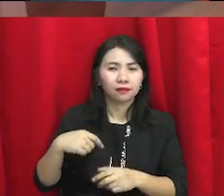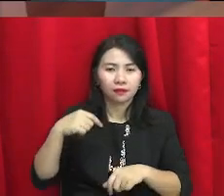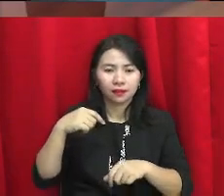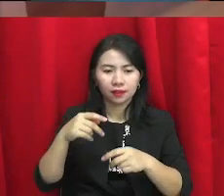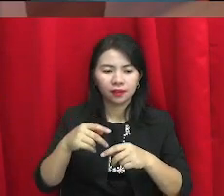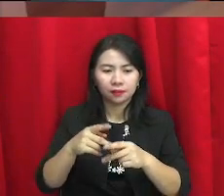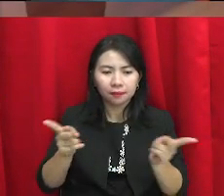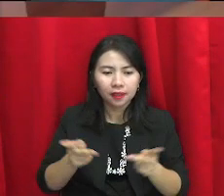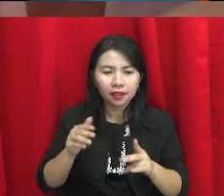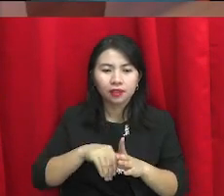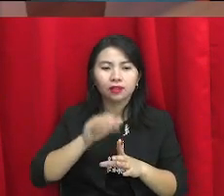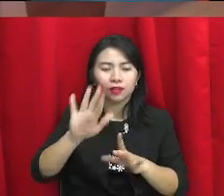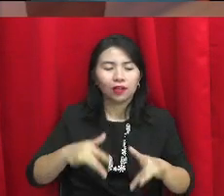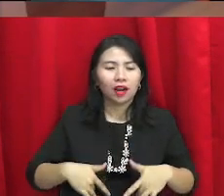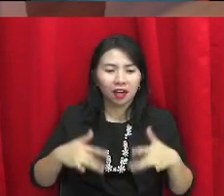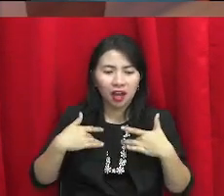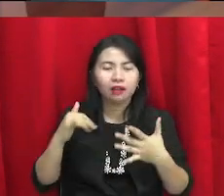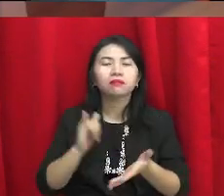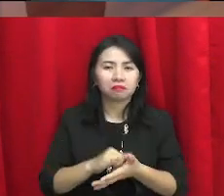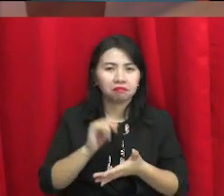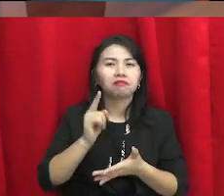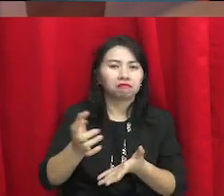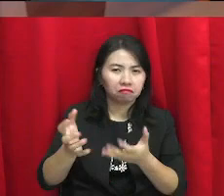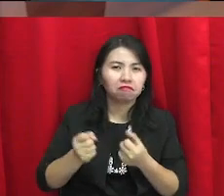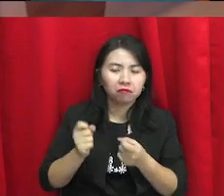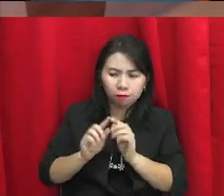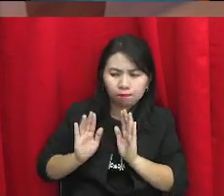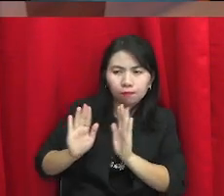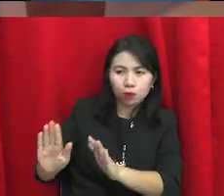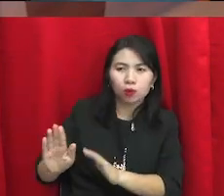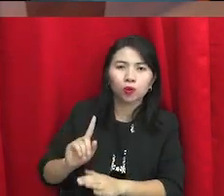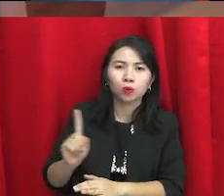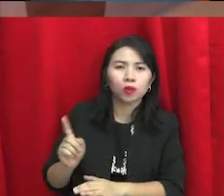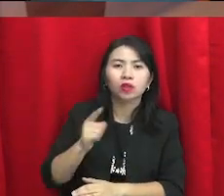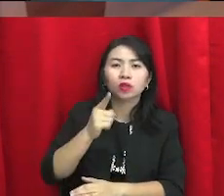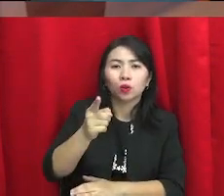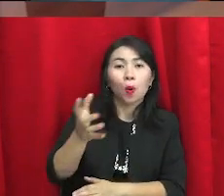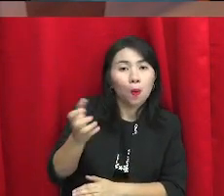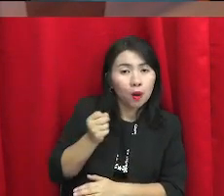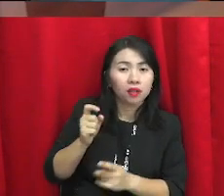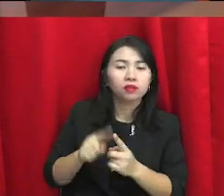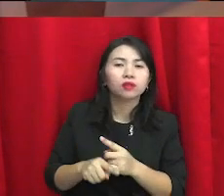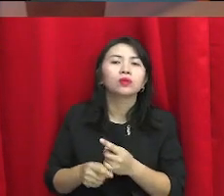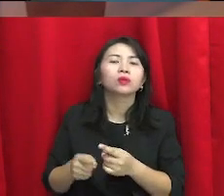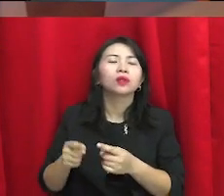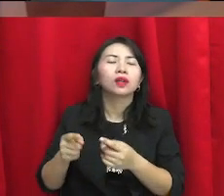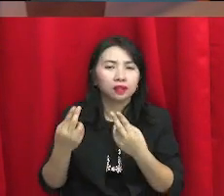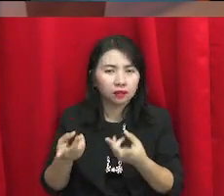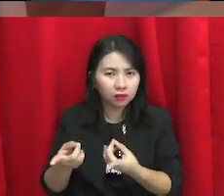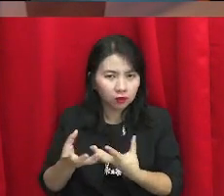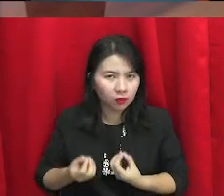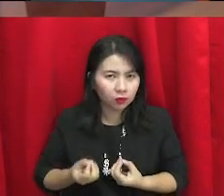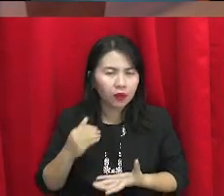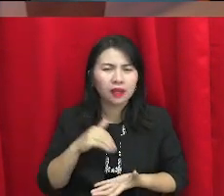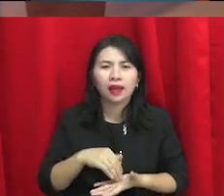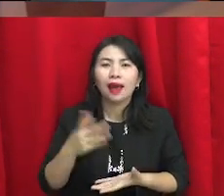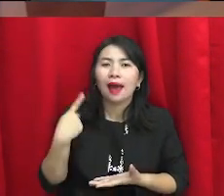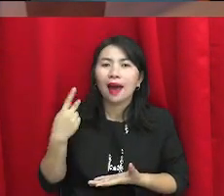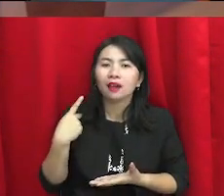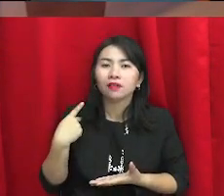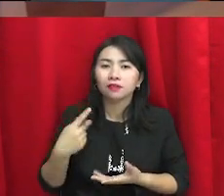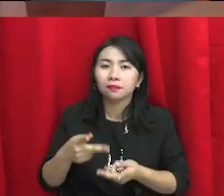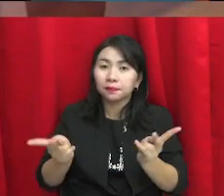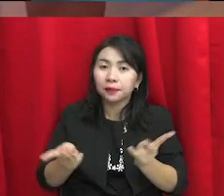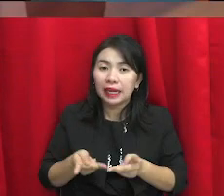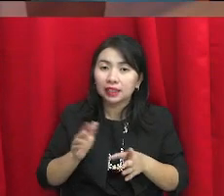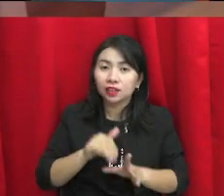people, na insisting kayo sa gusto nyo mangyari. Whether you accept it or not, there are signs in your life that you